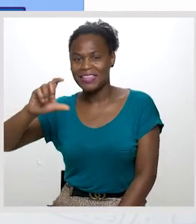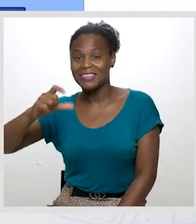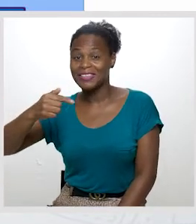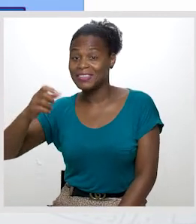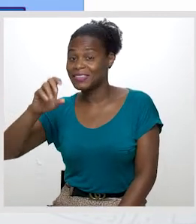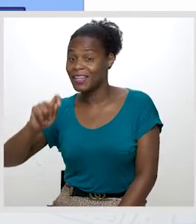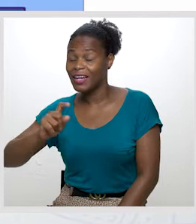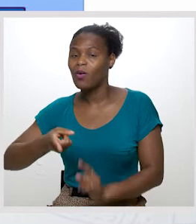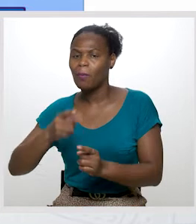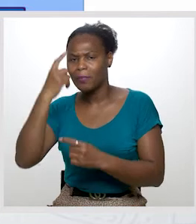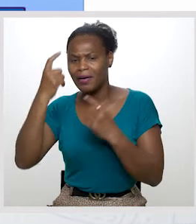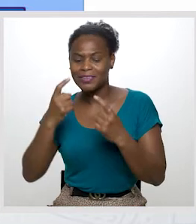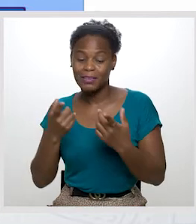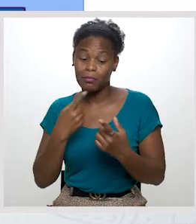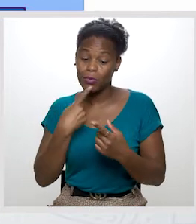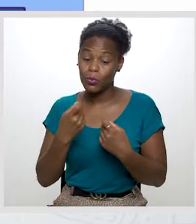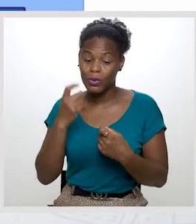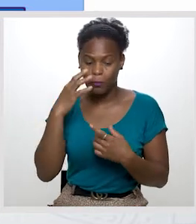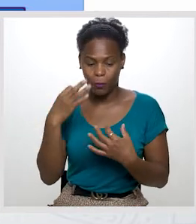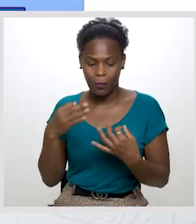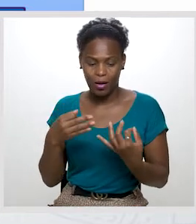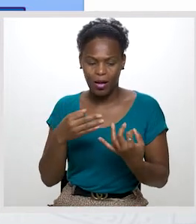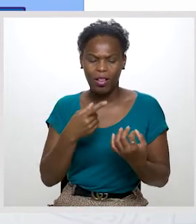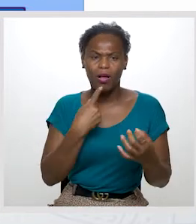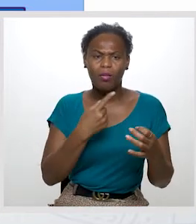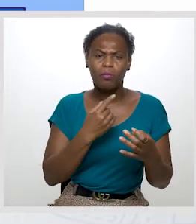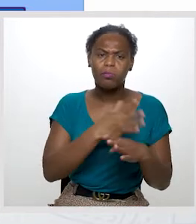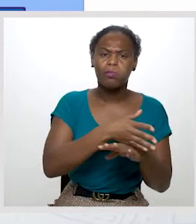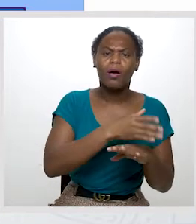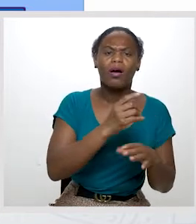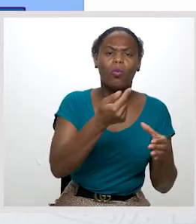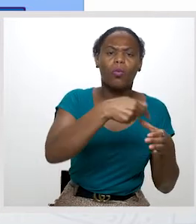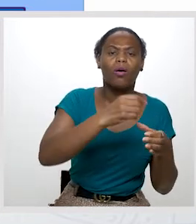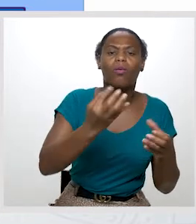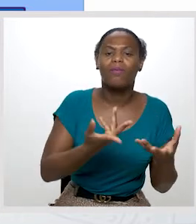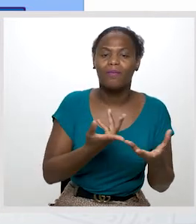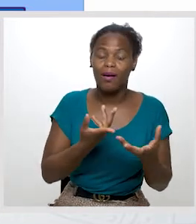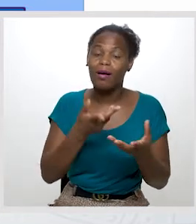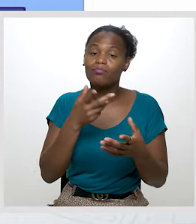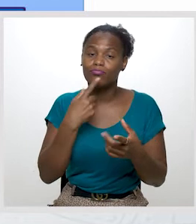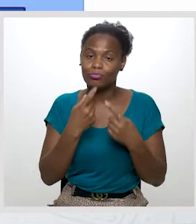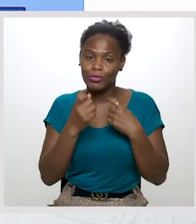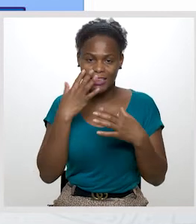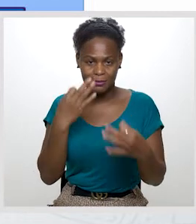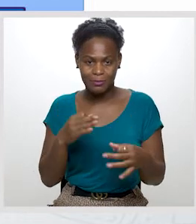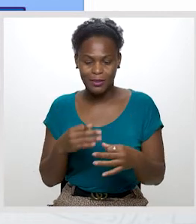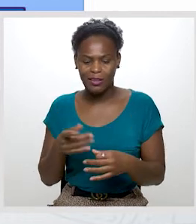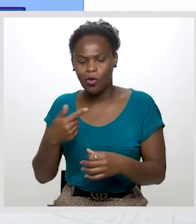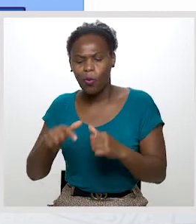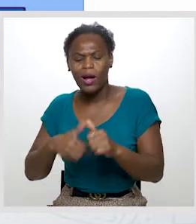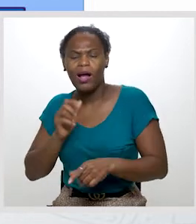Question simple. On embarque quand? Il s'agit aussi d'une question simple. Et qu'est-ce qu'on